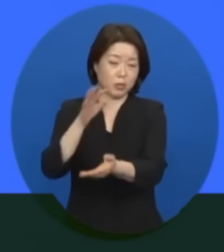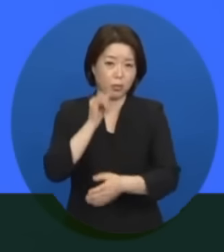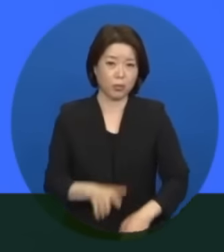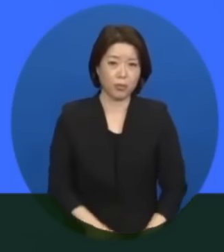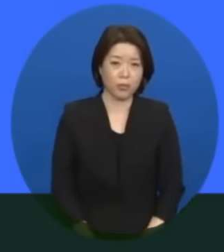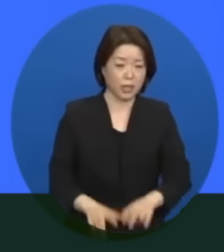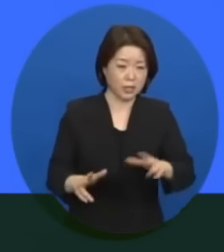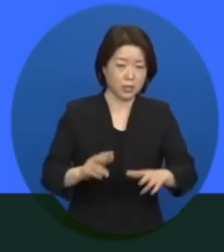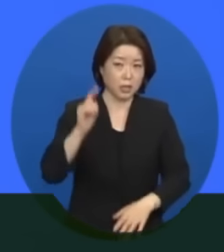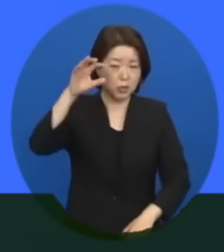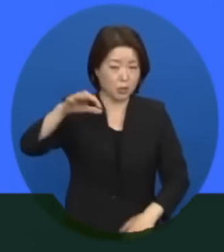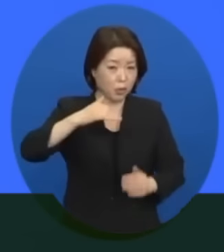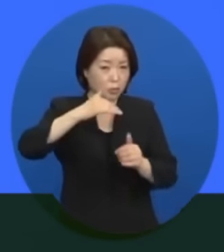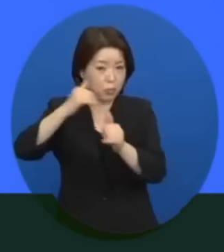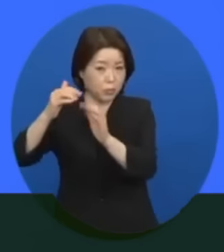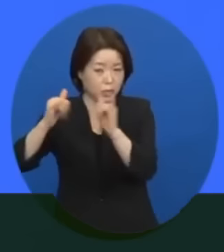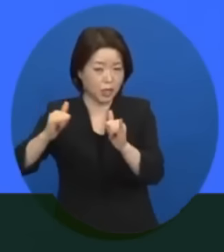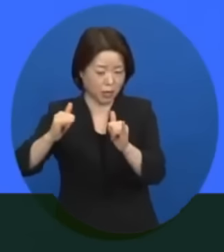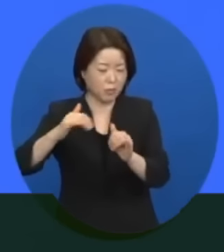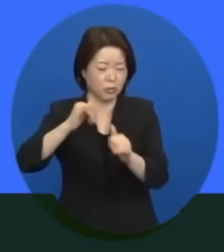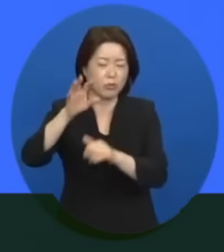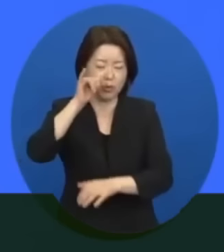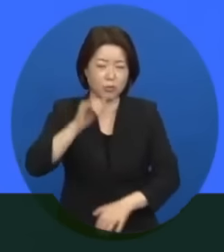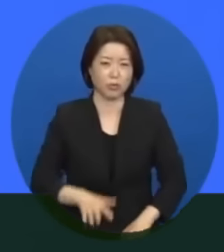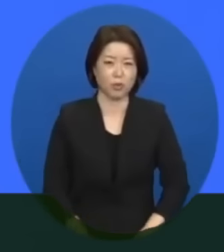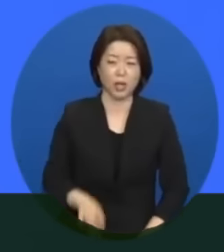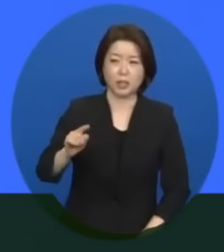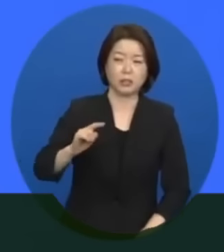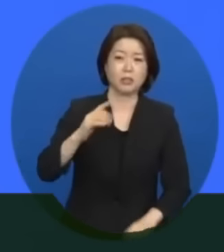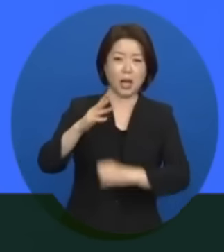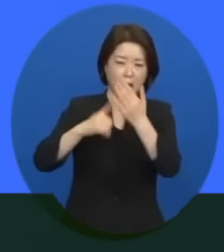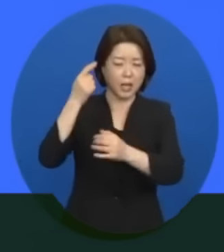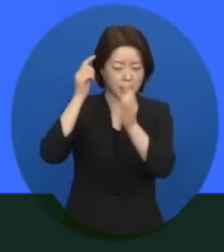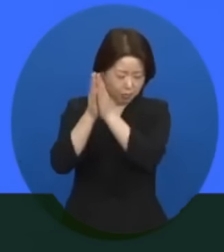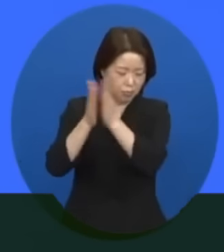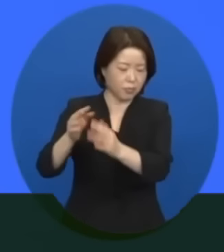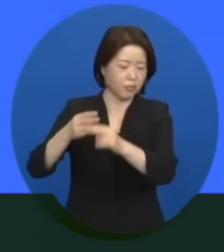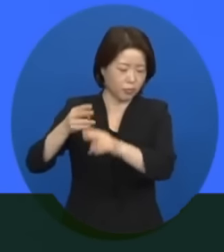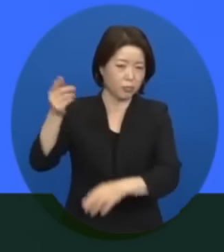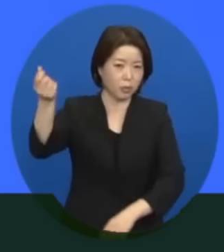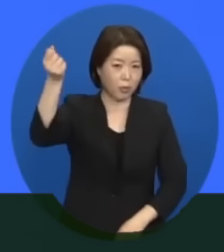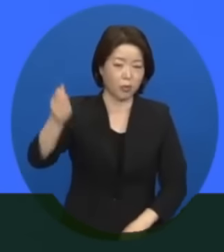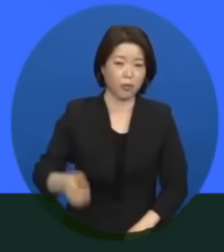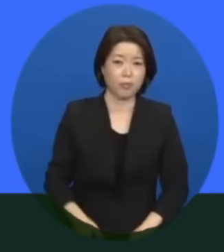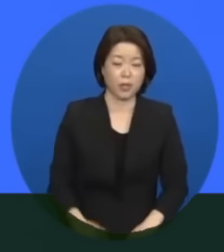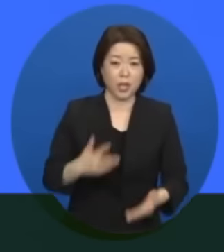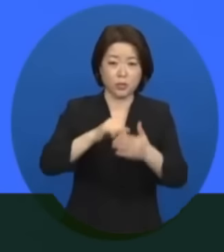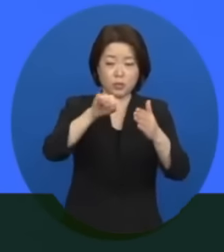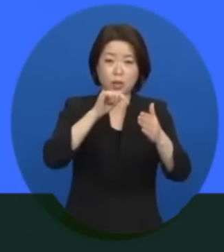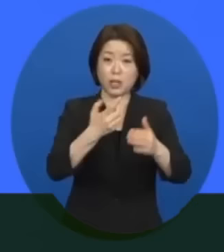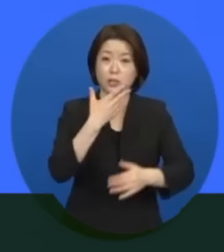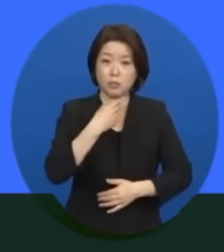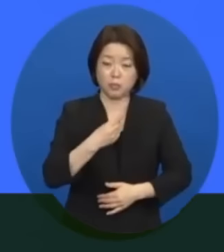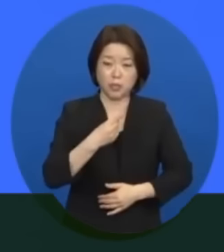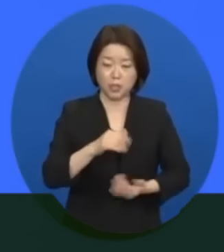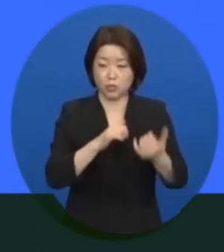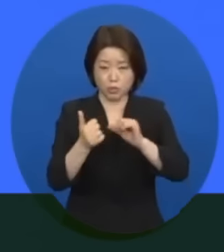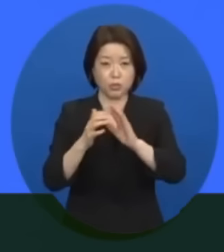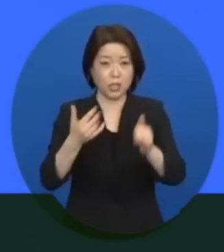천국으로 부를 사람은 또한 부르시기도 하십니다 그것은 그분의 주권적으로 데려가시는 거예요 그러나 주 안에서 죽는 자는 복이 있다고 했죠 우리가